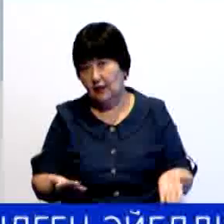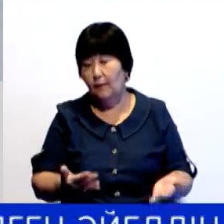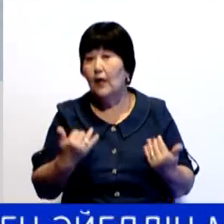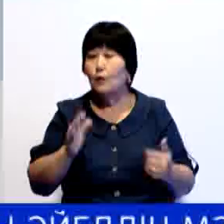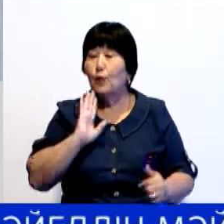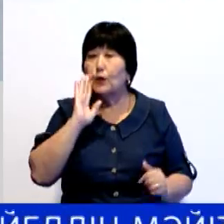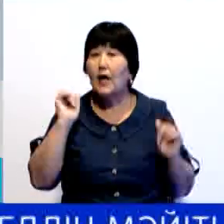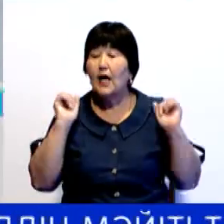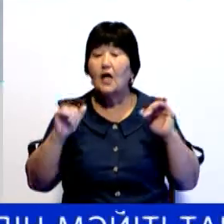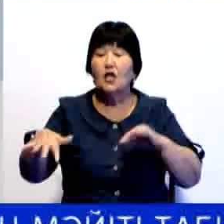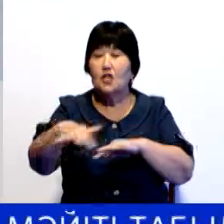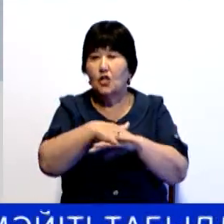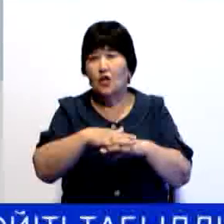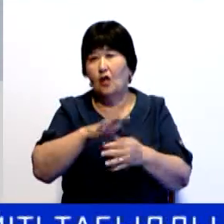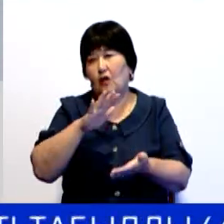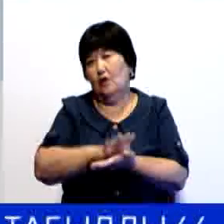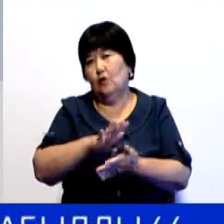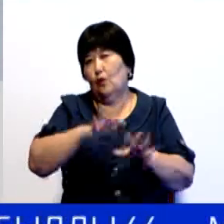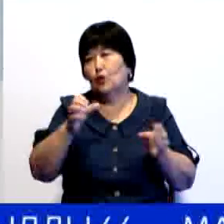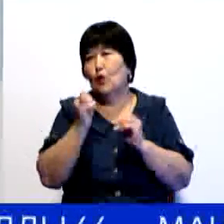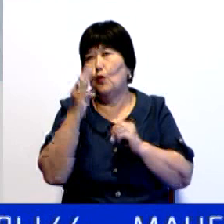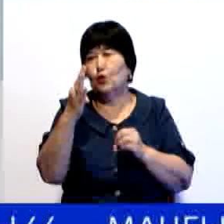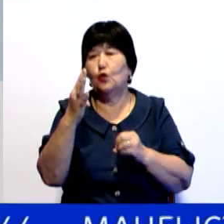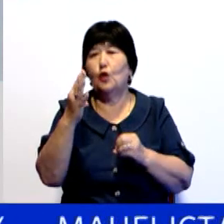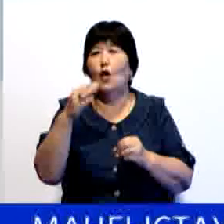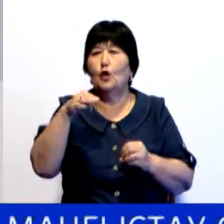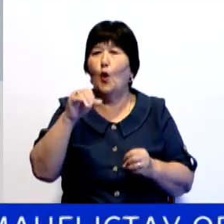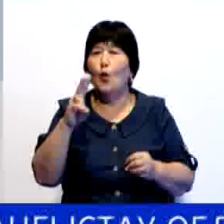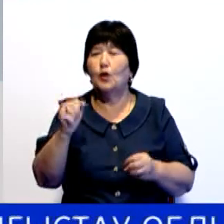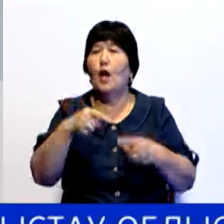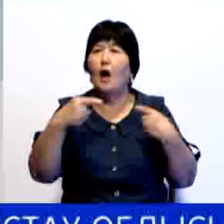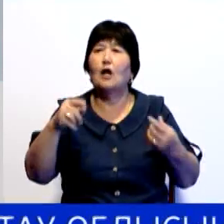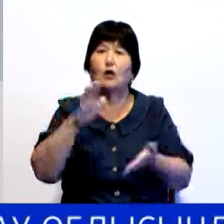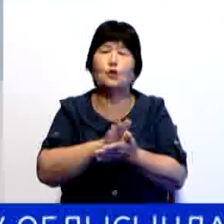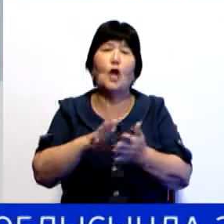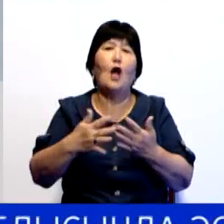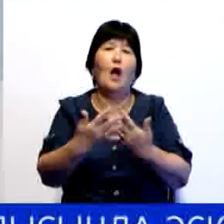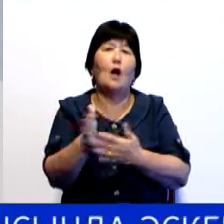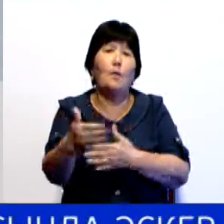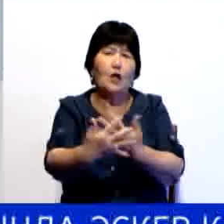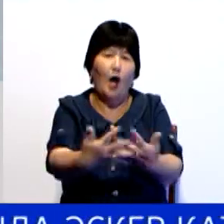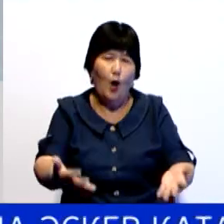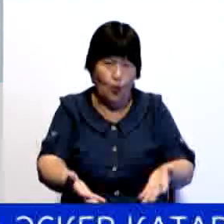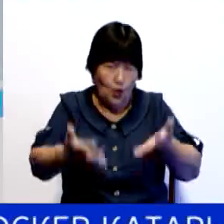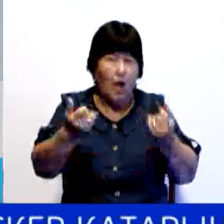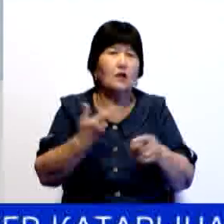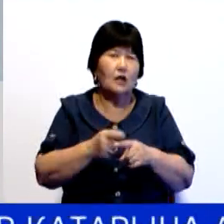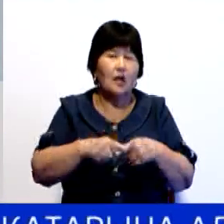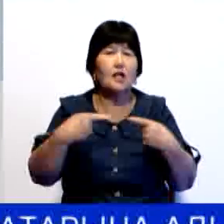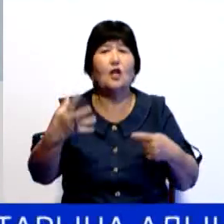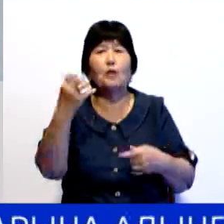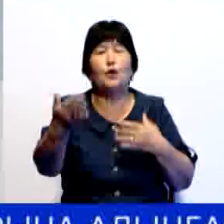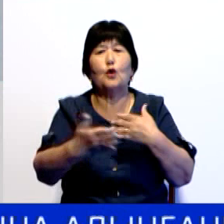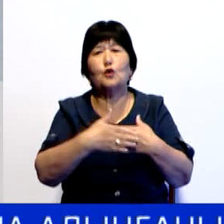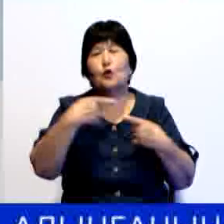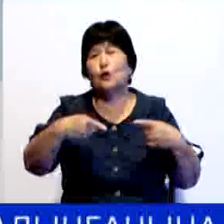дейін жиналған қоқыстар 14 тоннаға дейін жуық қоқыстар, әртүрлі қоқыстар, ау құралдары және де 500-ге жуық